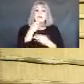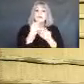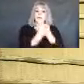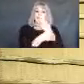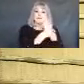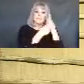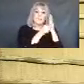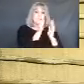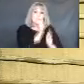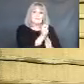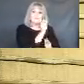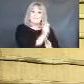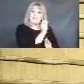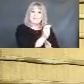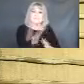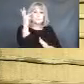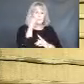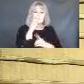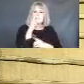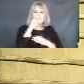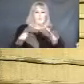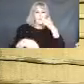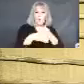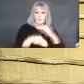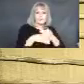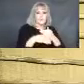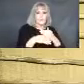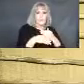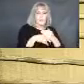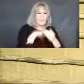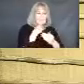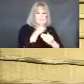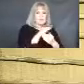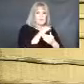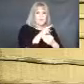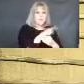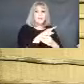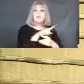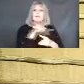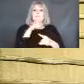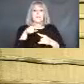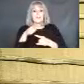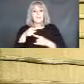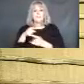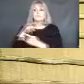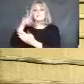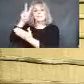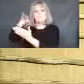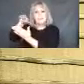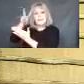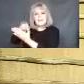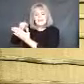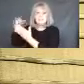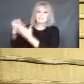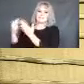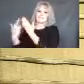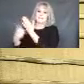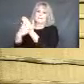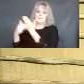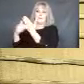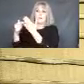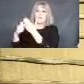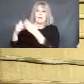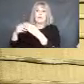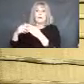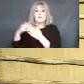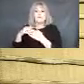verse hoor nou wat ons nou nie in die opsomming genoem het nie, want het was 'n opsomming. Maar as jy nou hierdie week saam met ons reis, en ek hoop jy